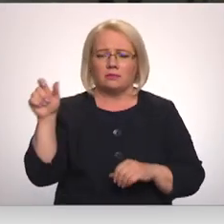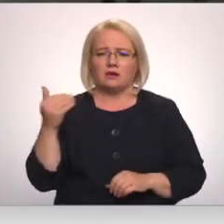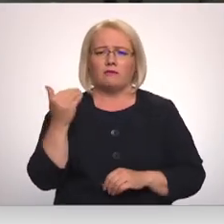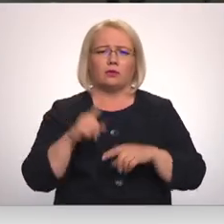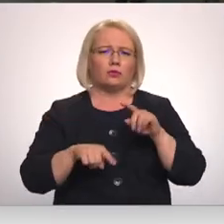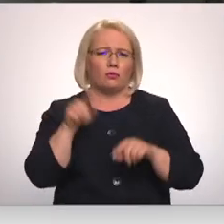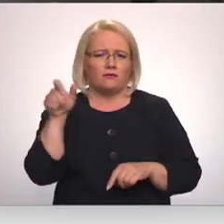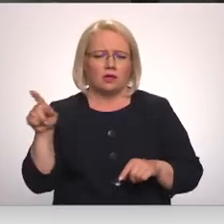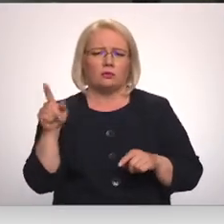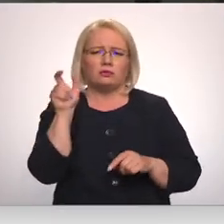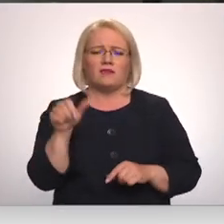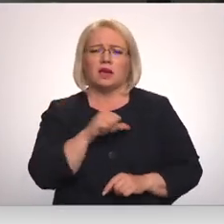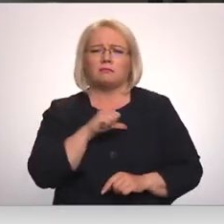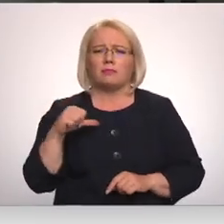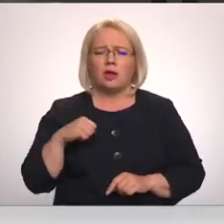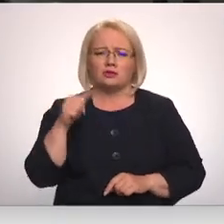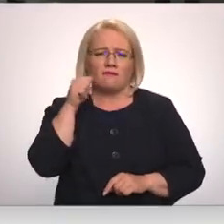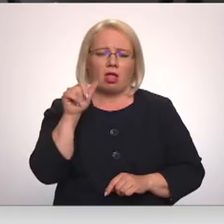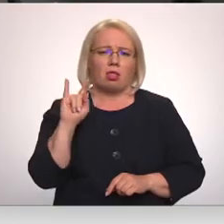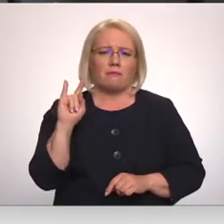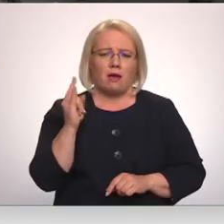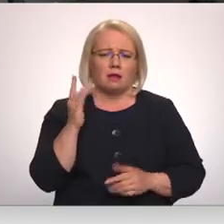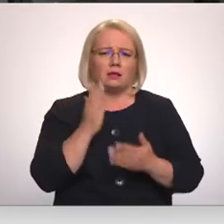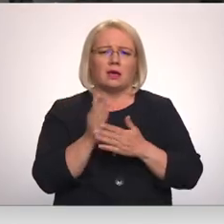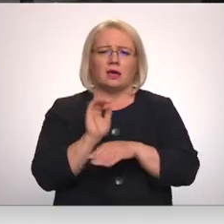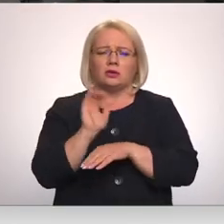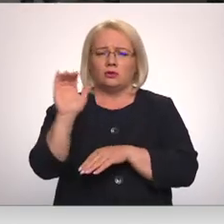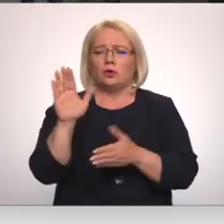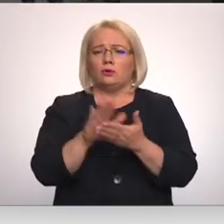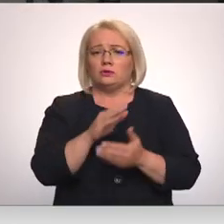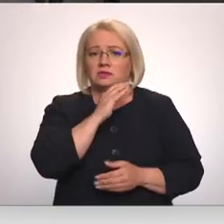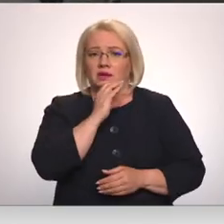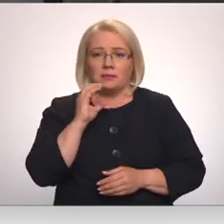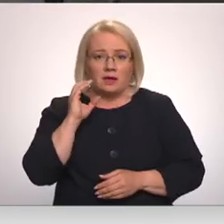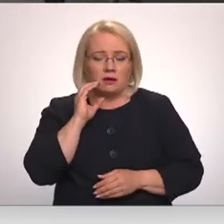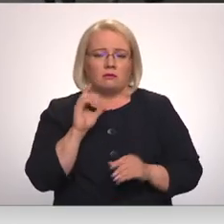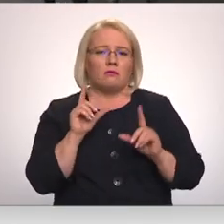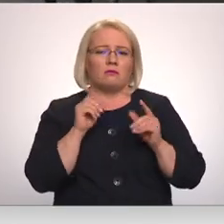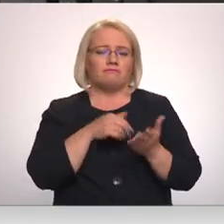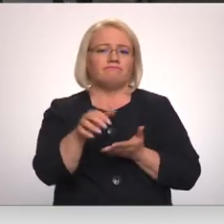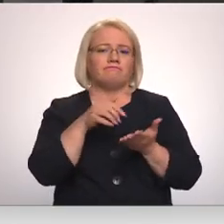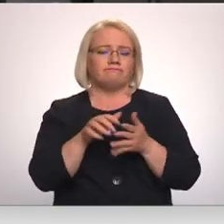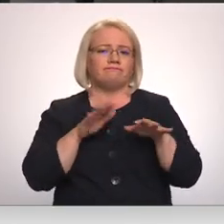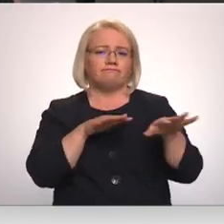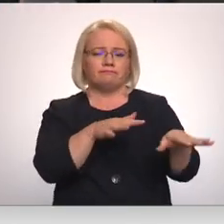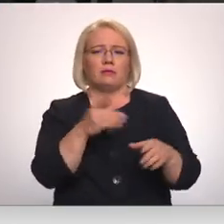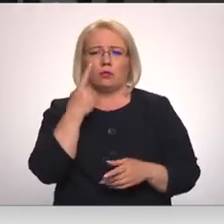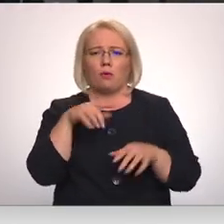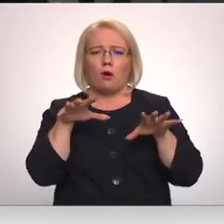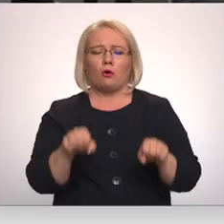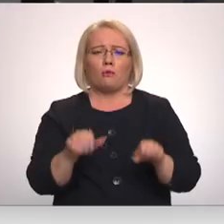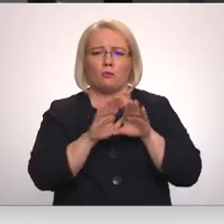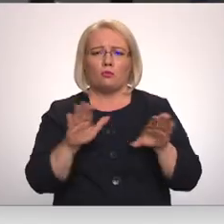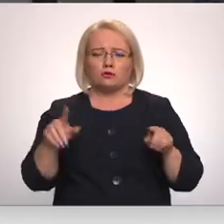un cilvēki, kas paši vēl būdami bērni, tika izsūtīti uz Sibīriju, devās gājienā no okupācijas muzeja